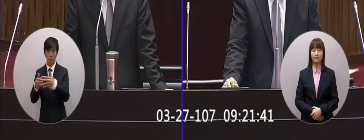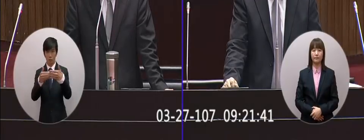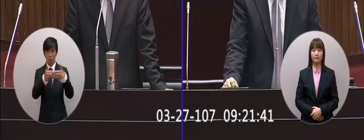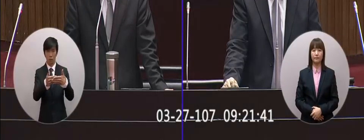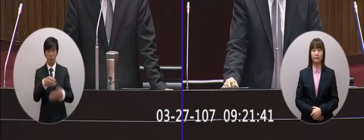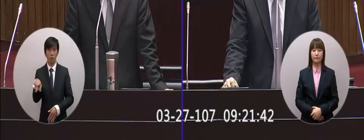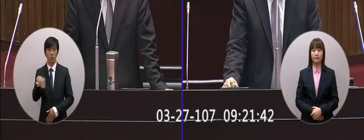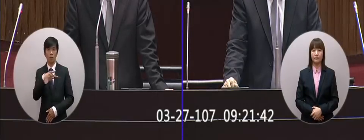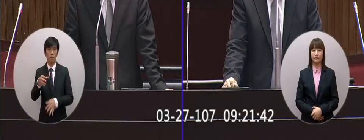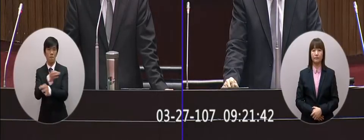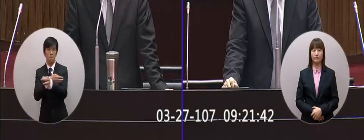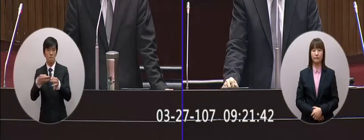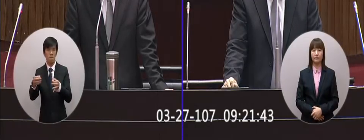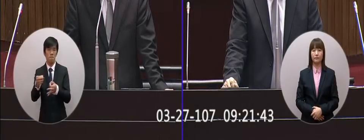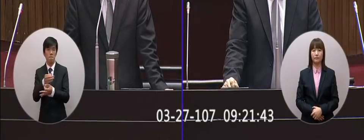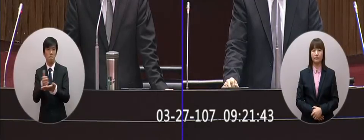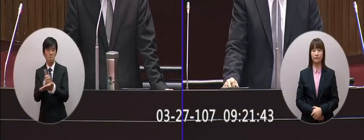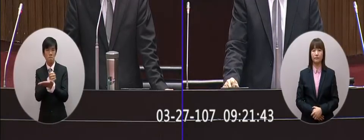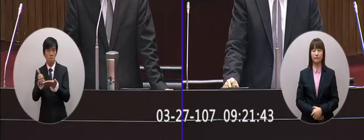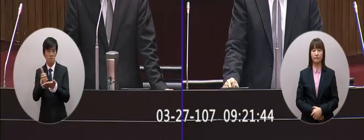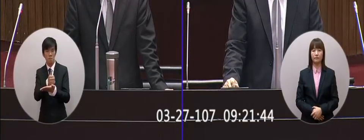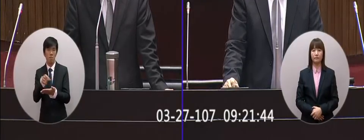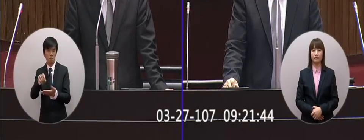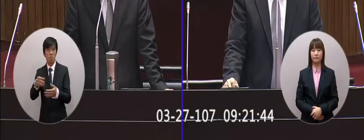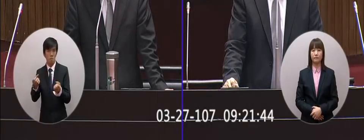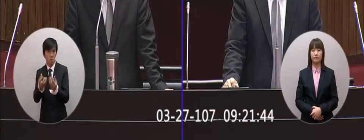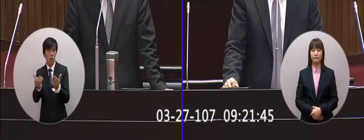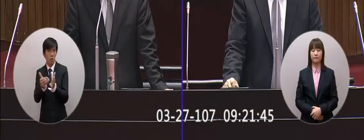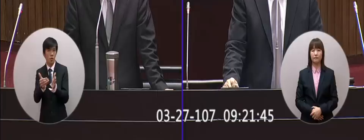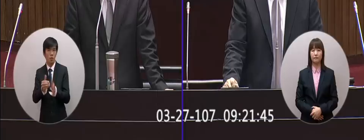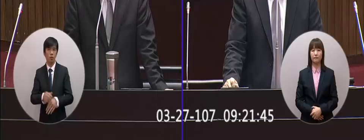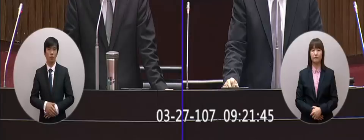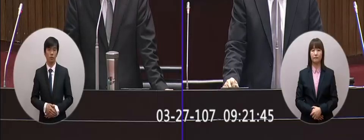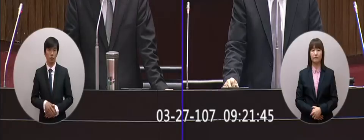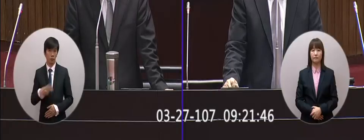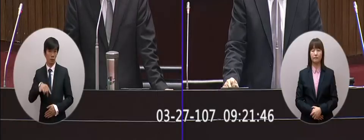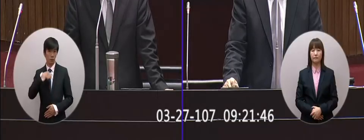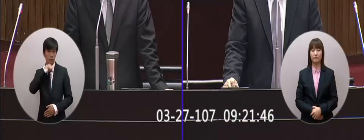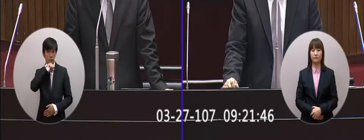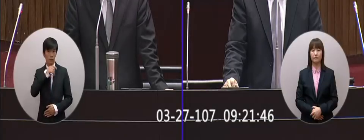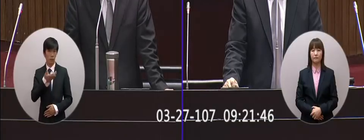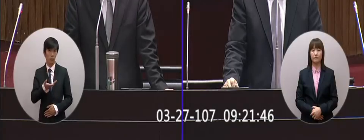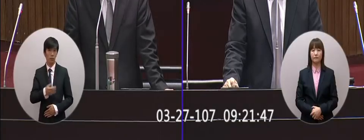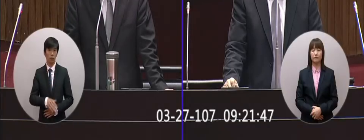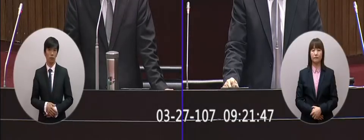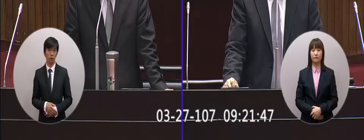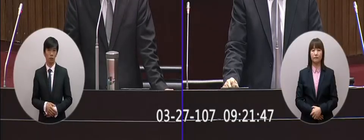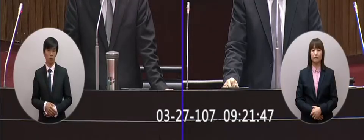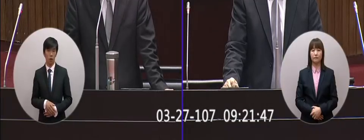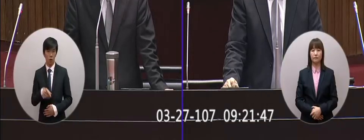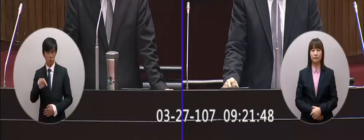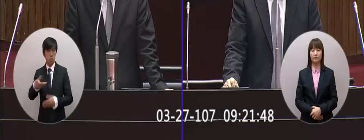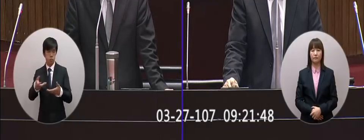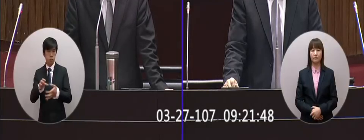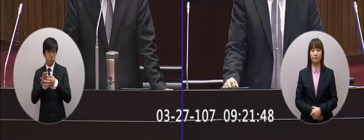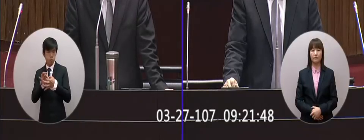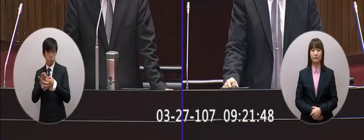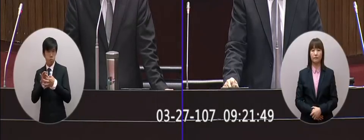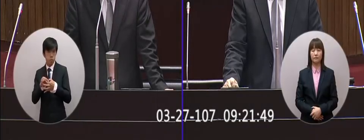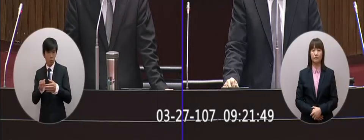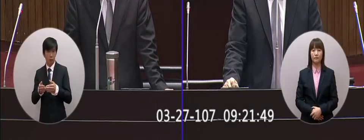易大战一触即发，台湾我们应该抱持这个密切关注的态度